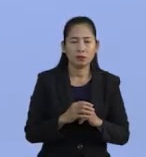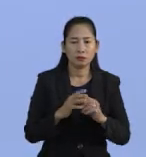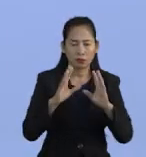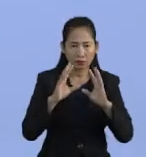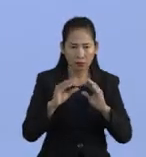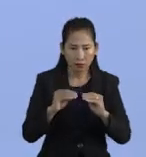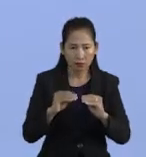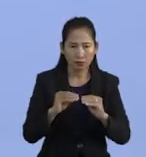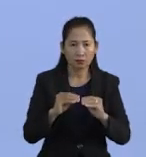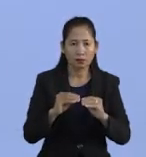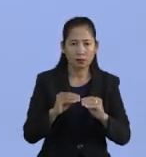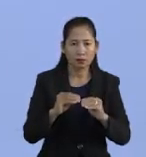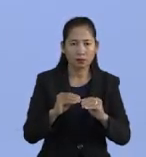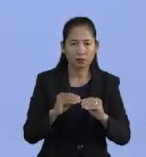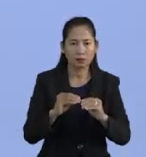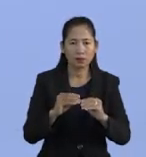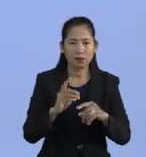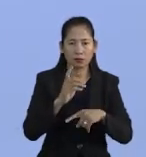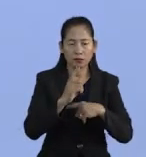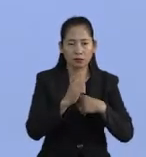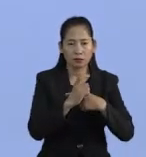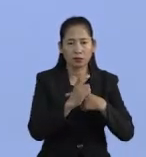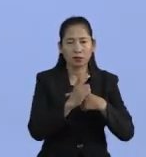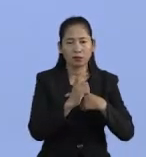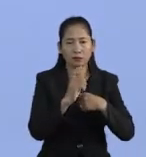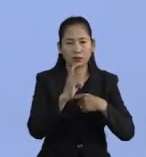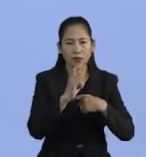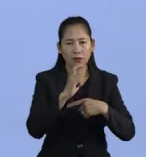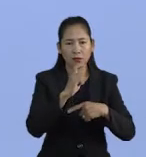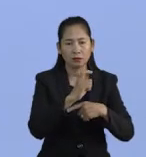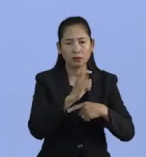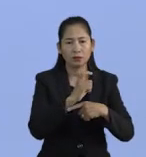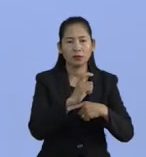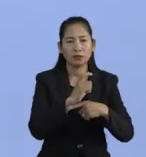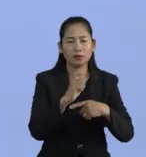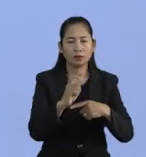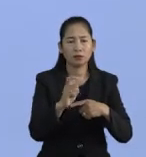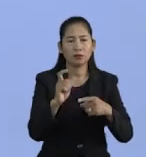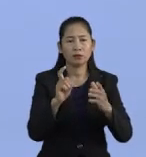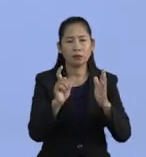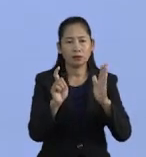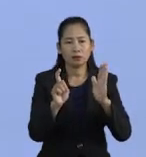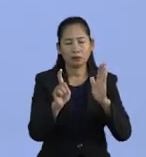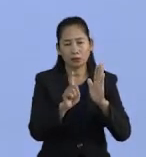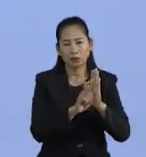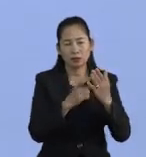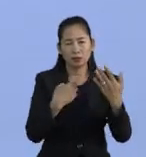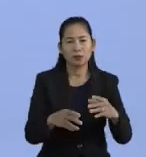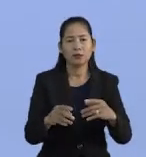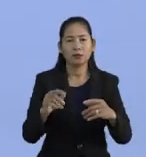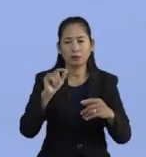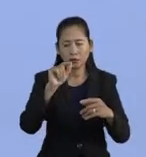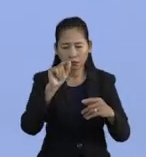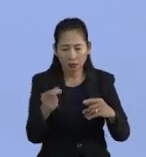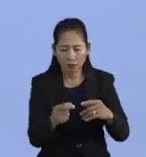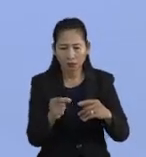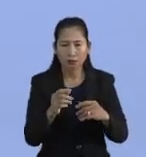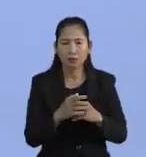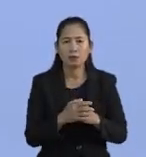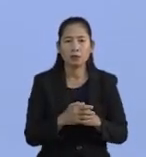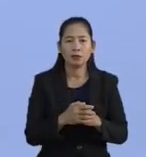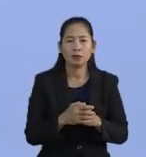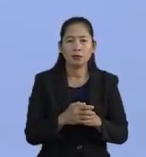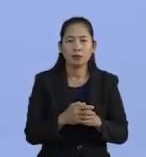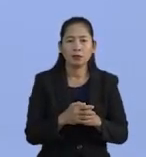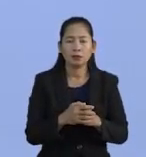ấy ở này này cột hai giang này dương châu đó đó này tu sự phi và này